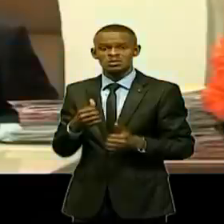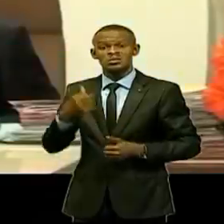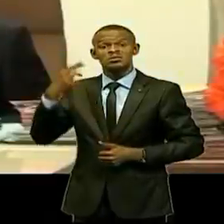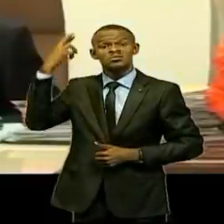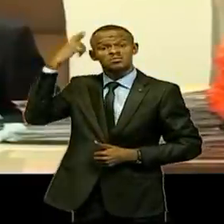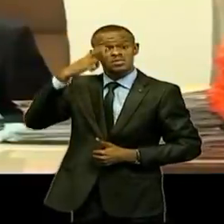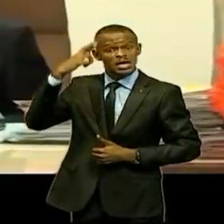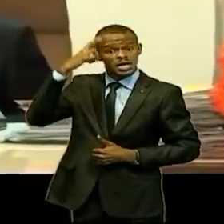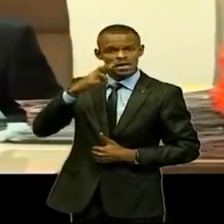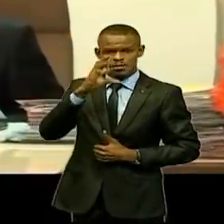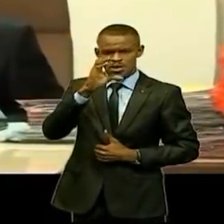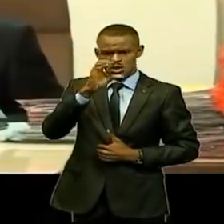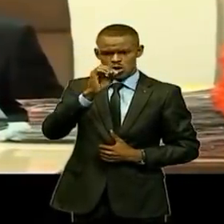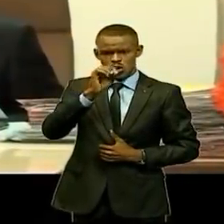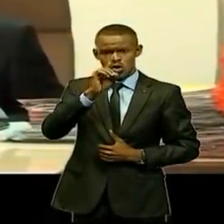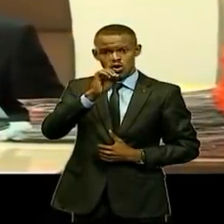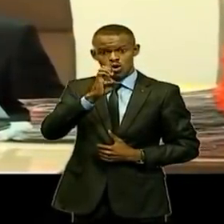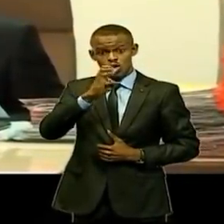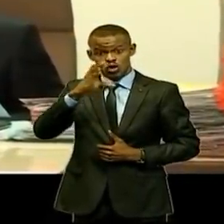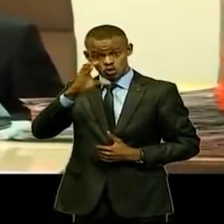Balé, groupement de Ngile,